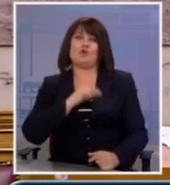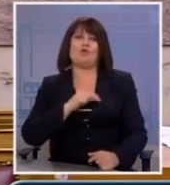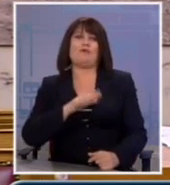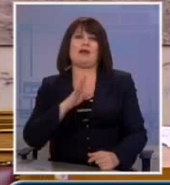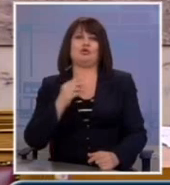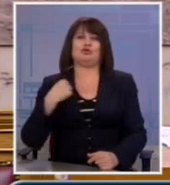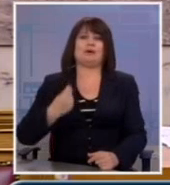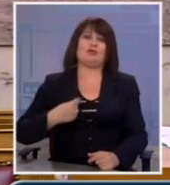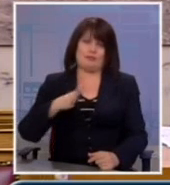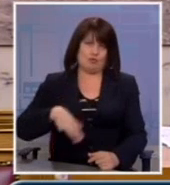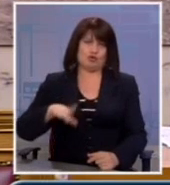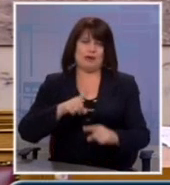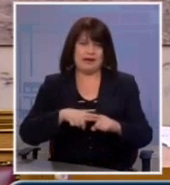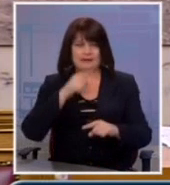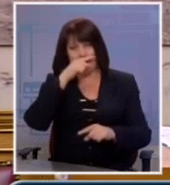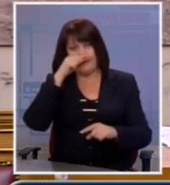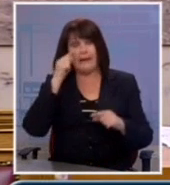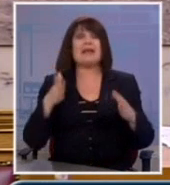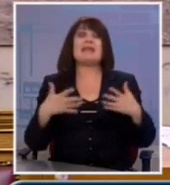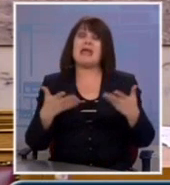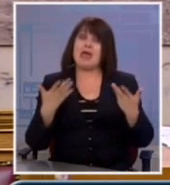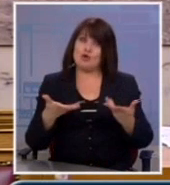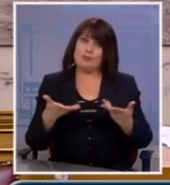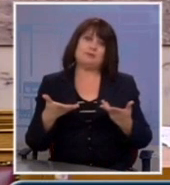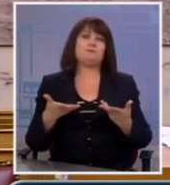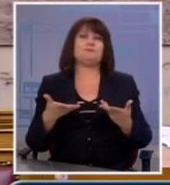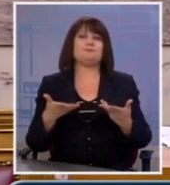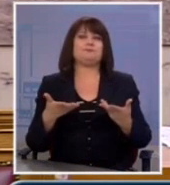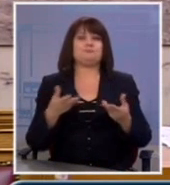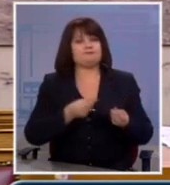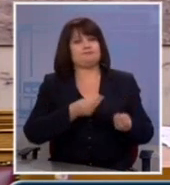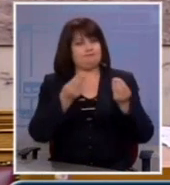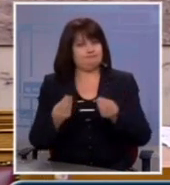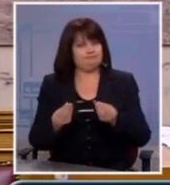του δημοσίου συμφέροντος. Χαίρομαι λοιπόν που μετατοπίζονται κάποιοι και κάποιες.